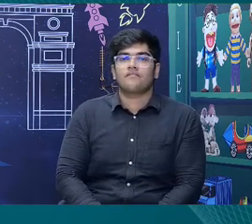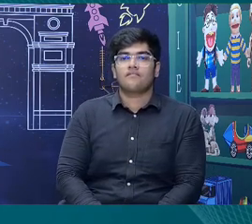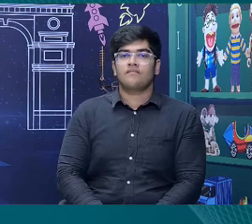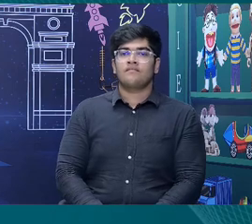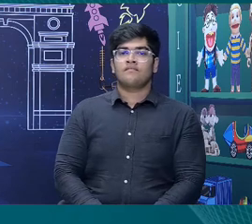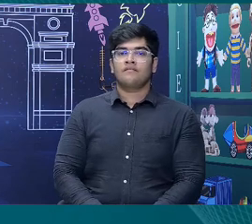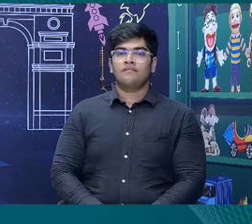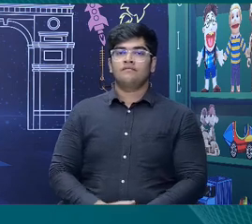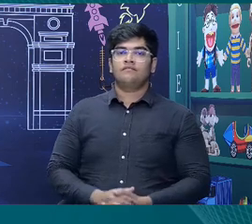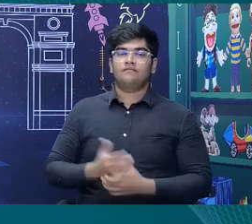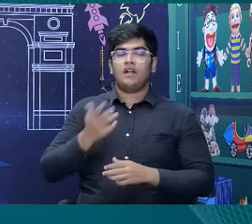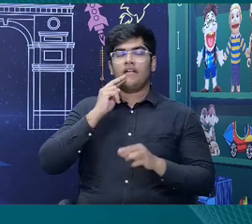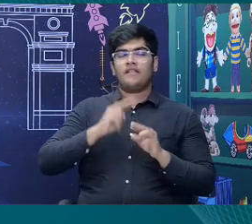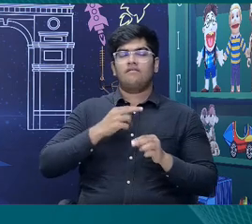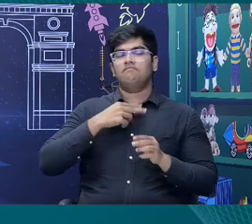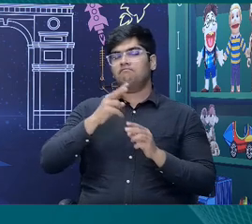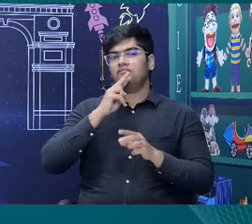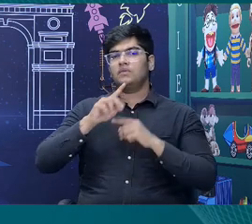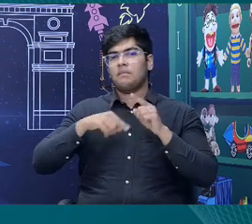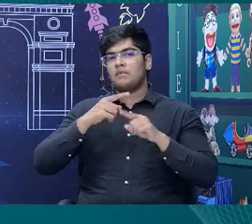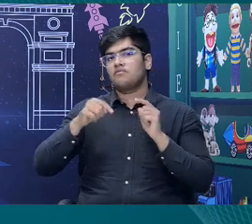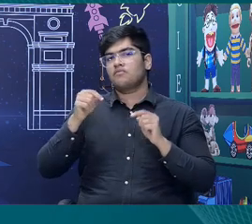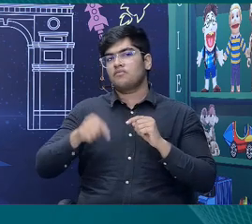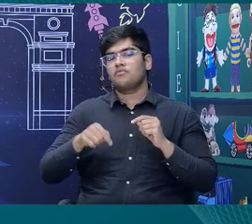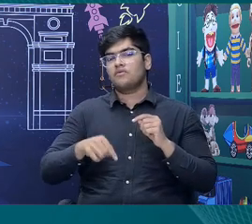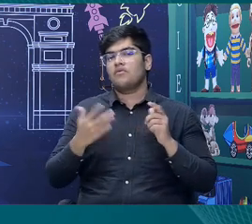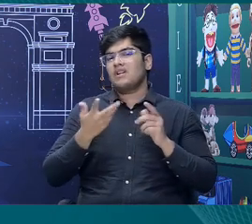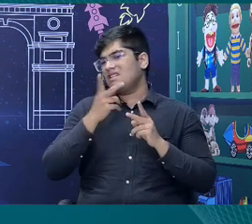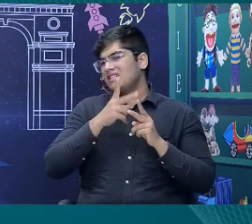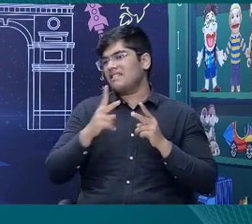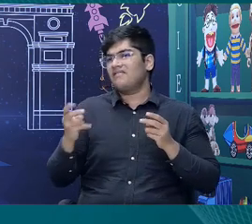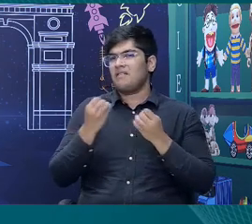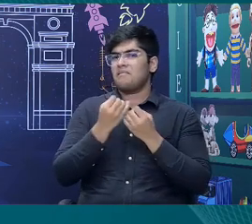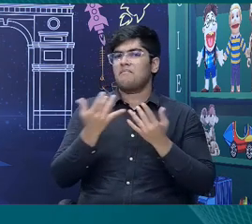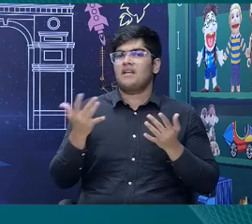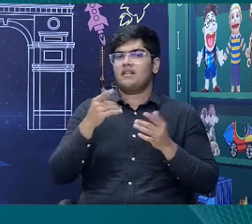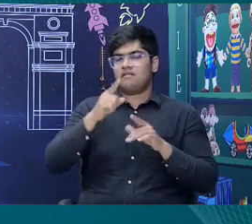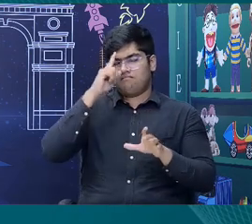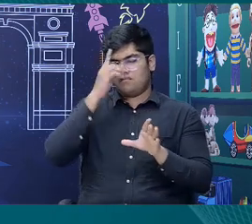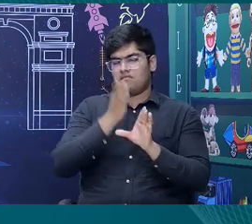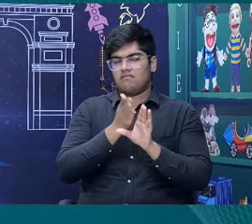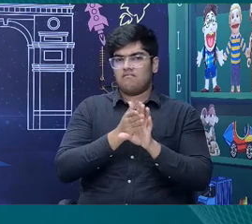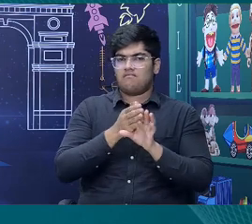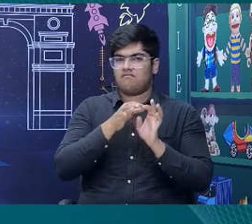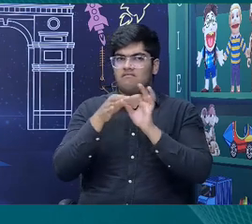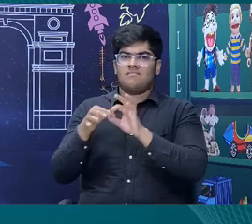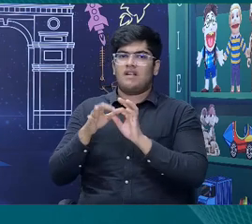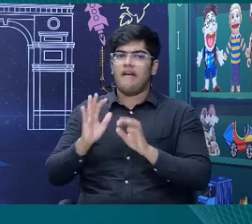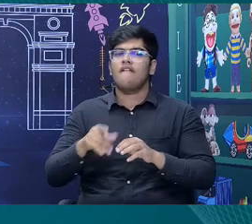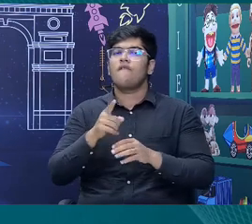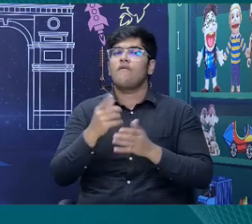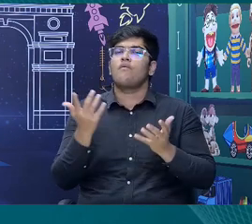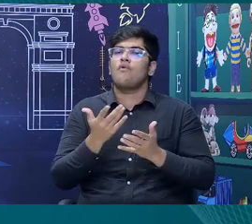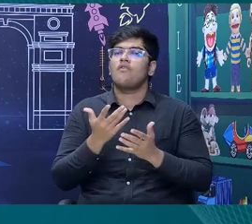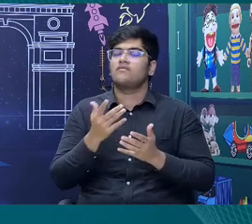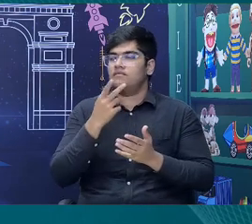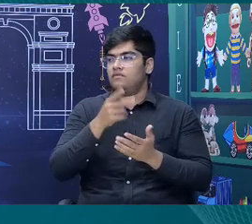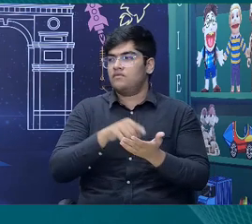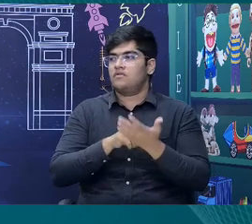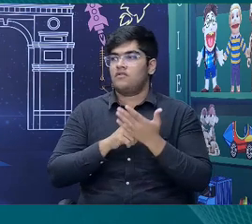तो अगर हम बात करें कि क्या-क्या डिफरेंट डिफरेंट साइकोथेरेपी हैं जिनके बारे में आज हम पढ़ने जा रहे हैं ओके मोस्टली